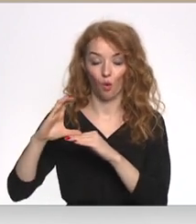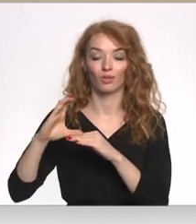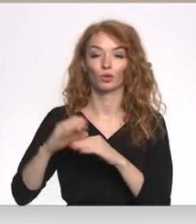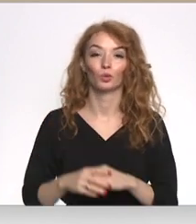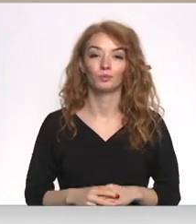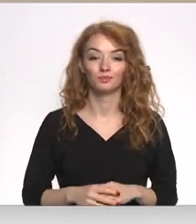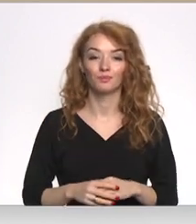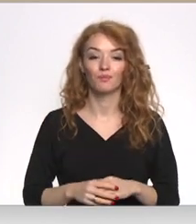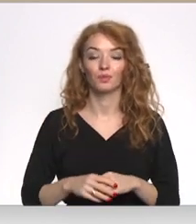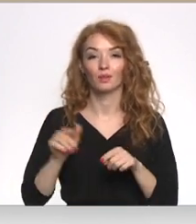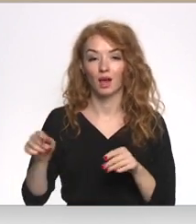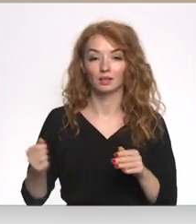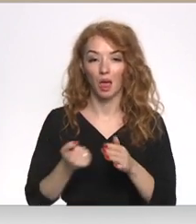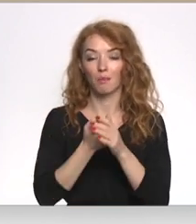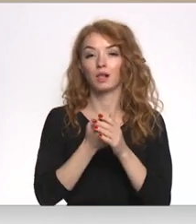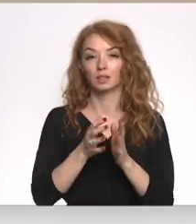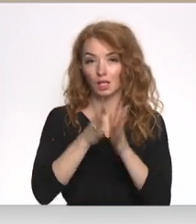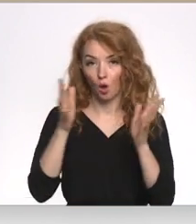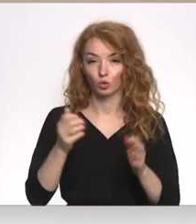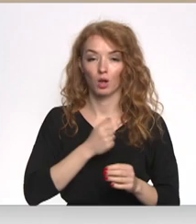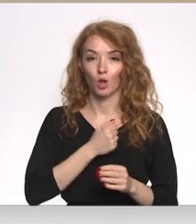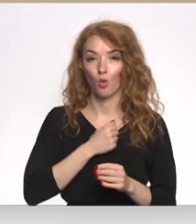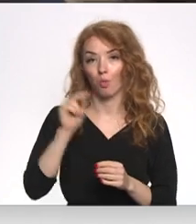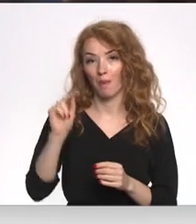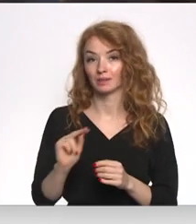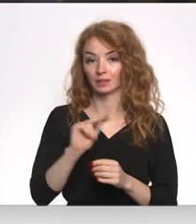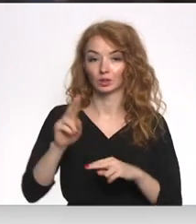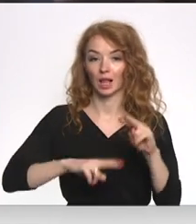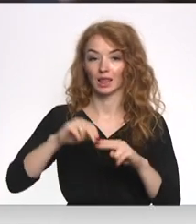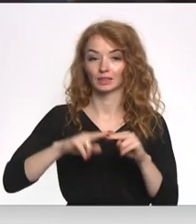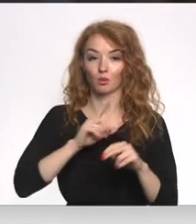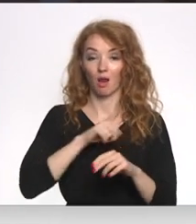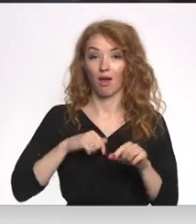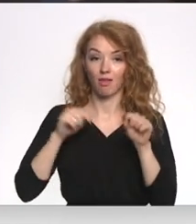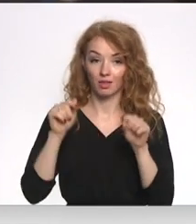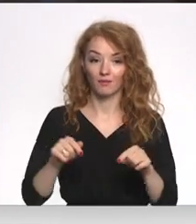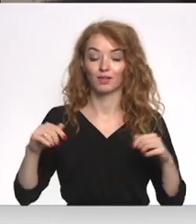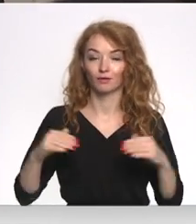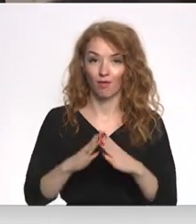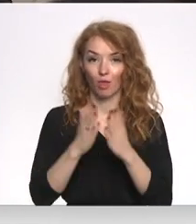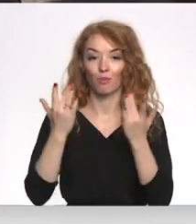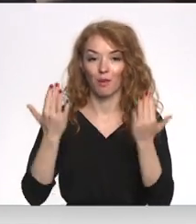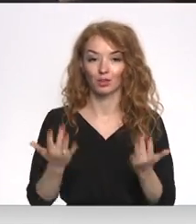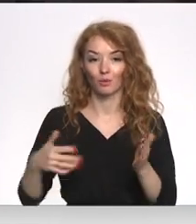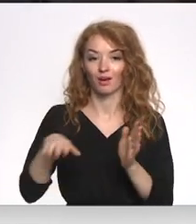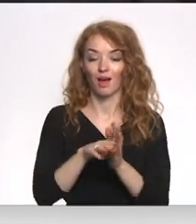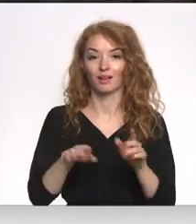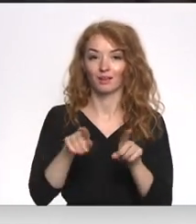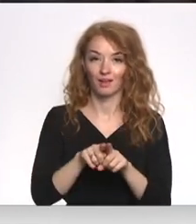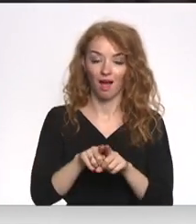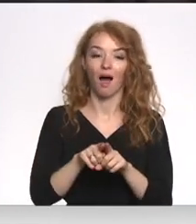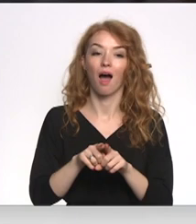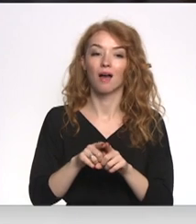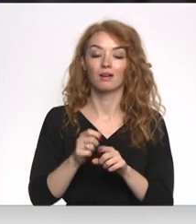Bonifatius Verk, kas atbalstīs vairāku katoļu baznīcu celtniecību Latvijā. Svinīgajā pasākumā bija klāt arī Romas